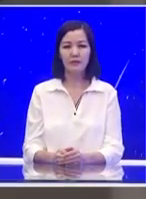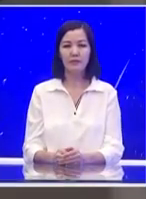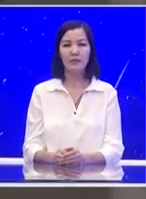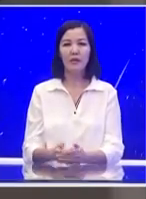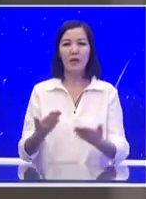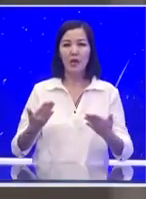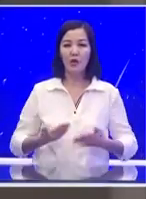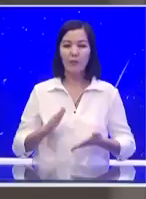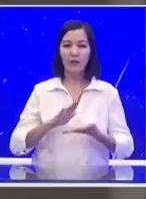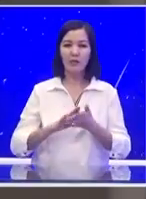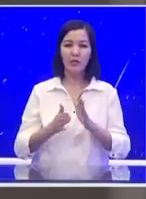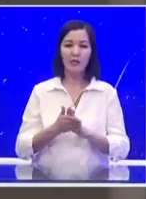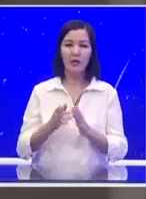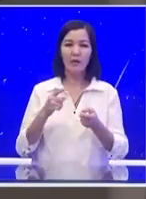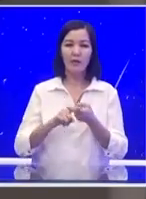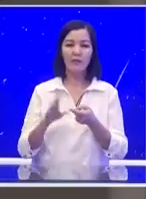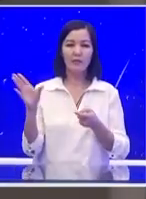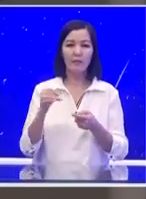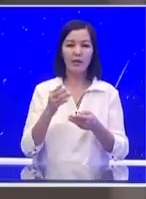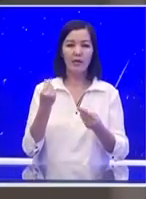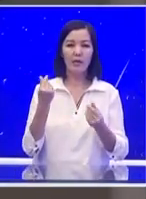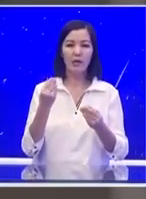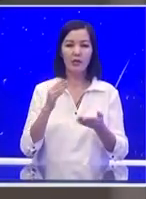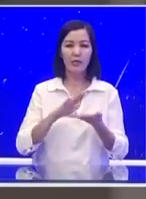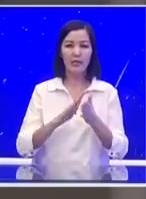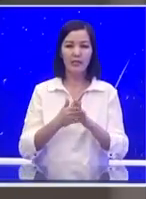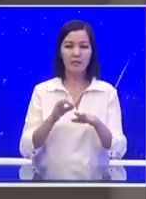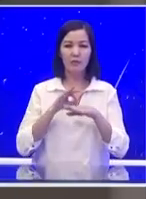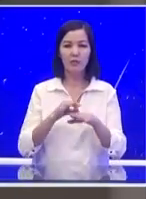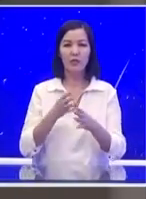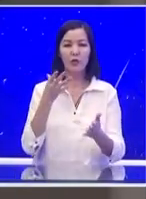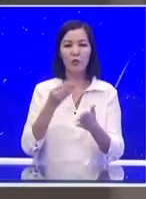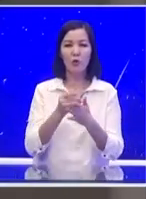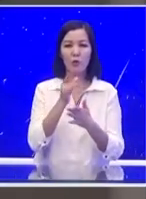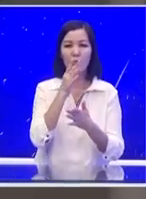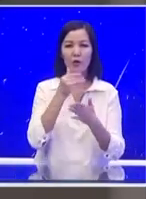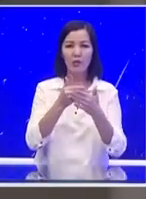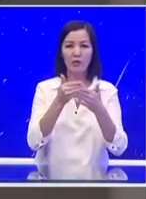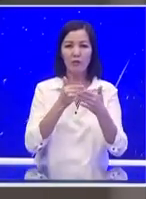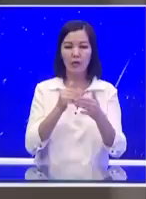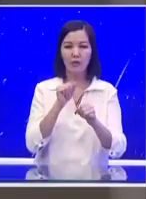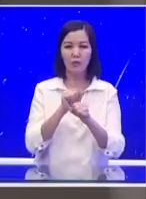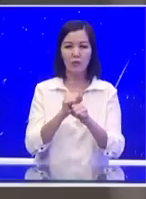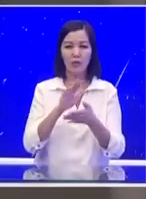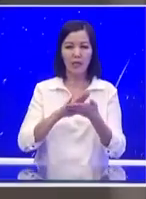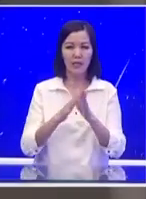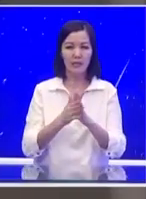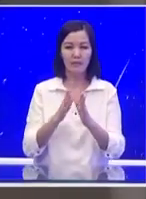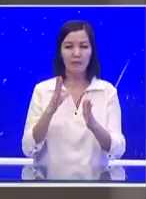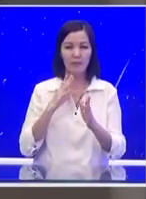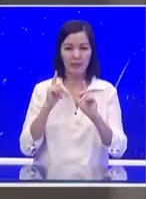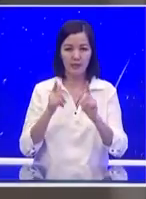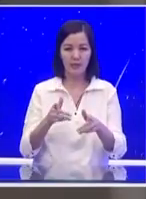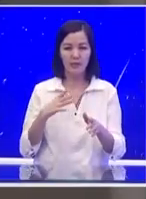Әлеуметтік жағдайға байланысты барлық қаржы ұйымдарымен келісім жасалды. Олар төлем уақытын уақытша шегеруге келісім берді. Берешегі бар